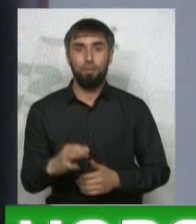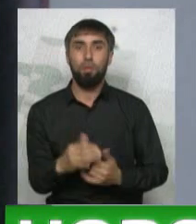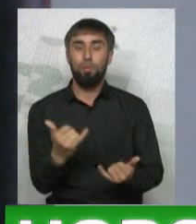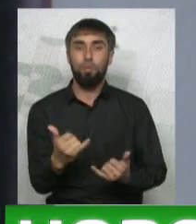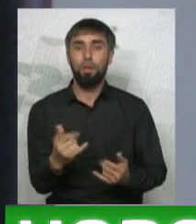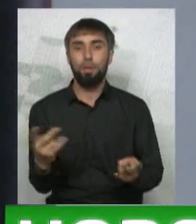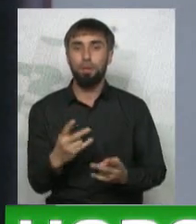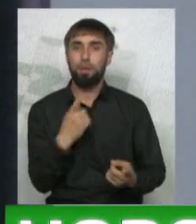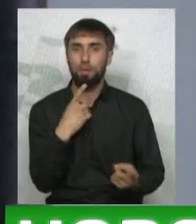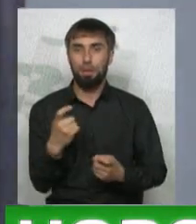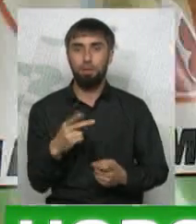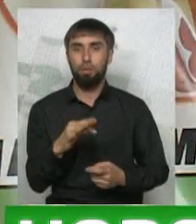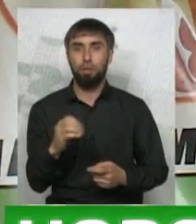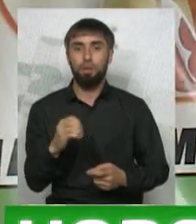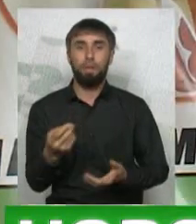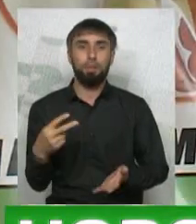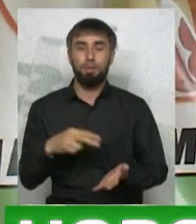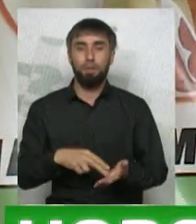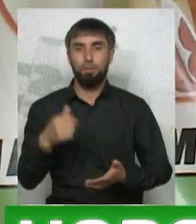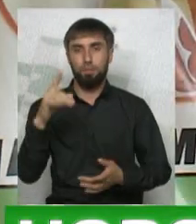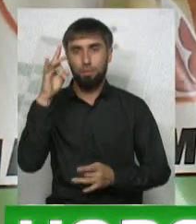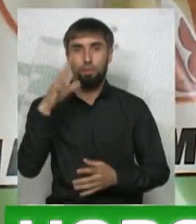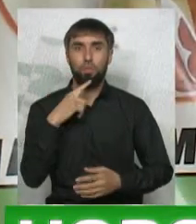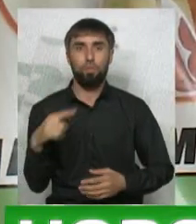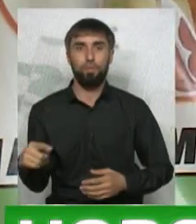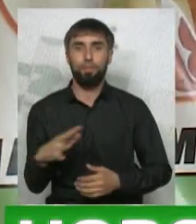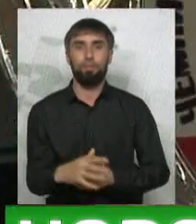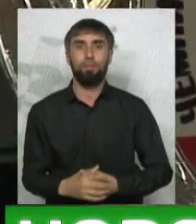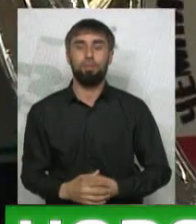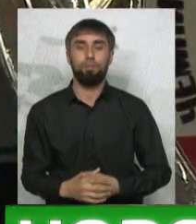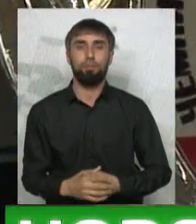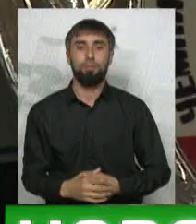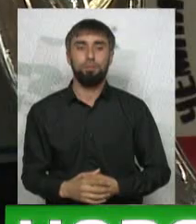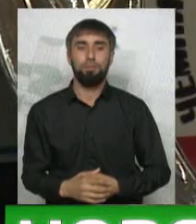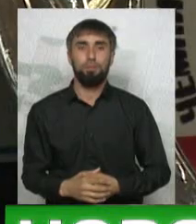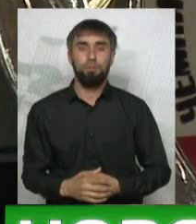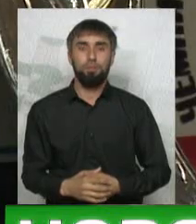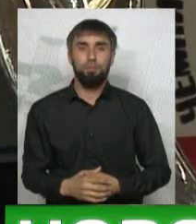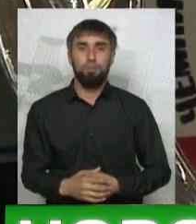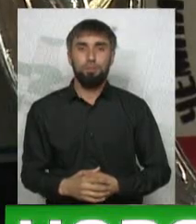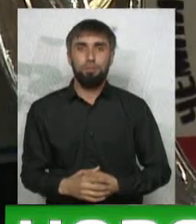Теперь предстоит закрепить достижения, став чемпионами России. Идрис Ижиев, Адам Гулоев, Акрамат Досхоев. Новости 24.